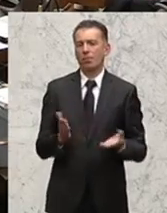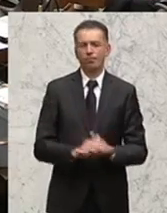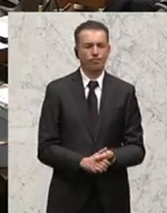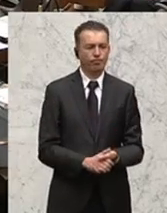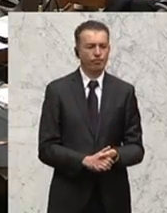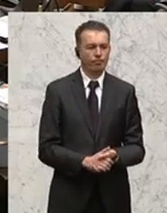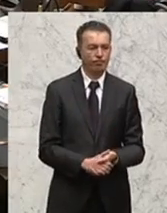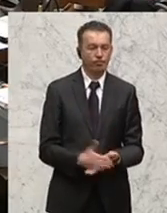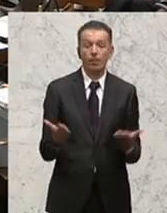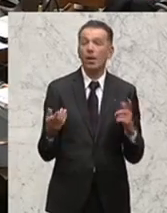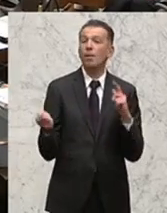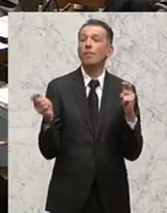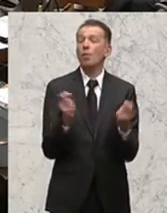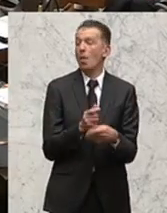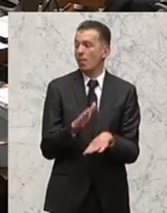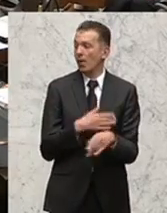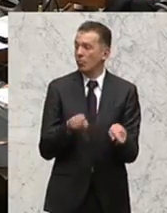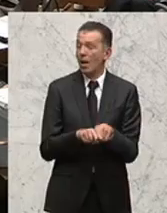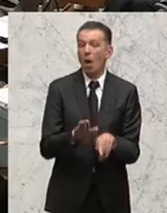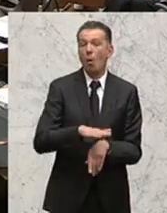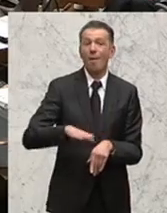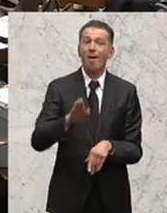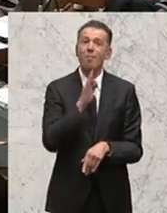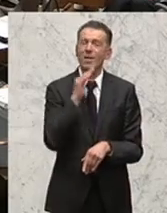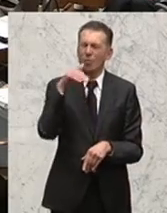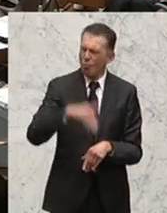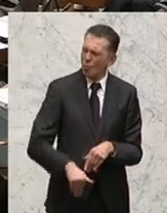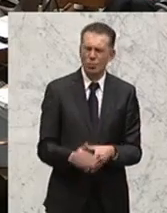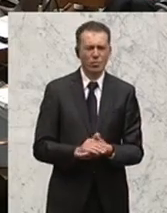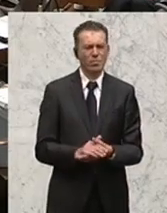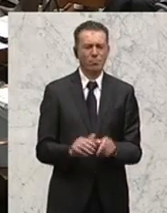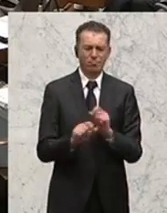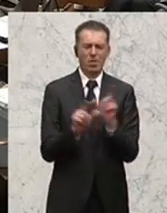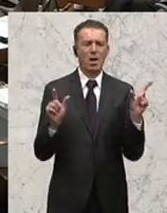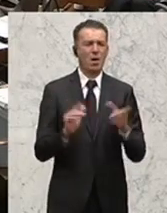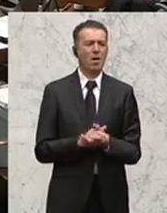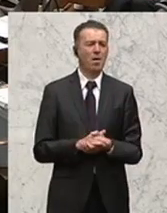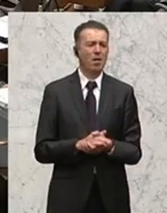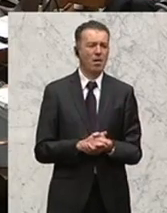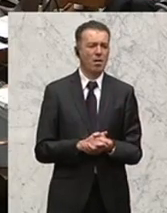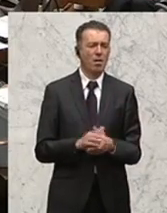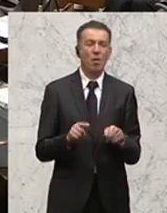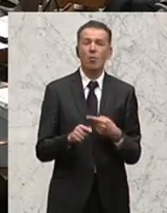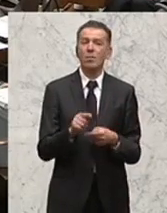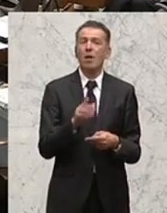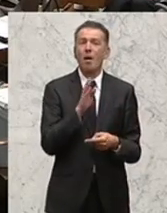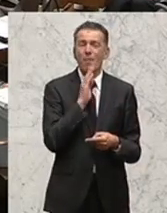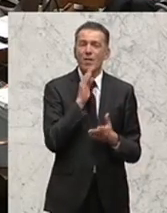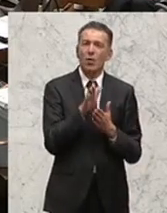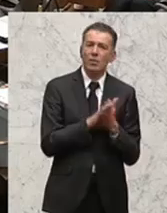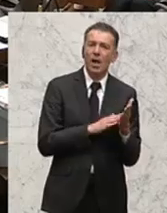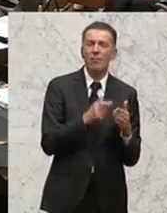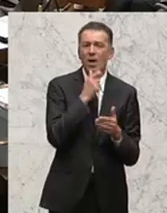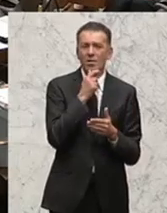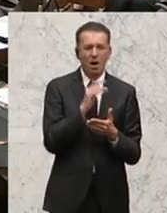den Reformen, die beispielsweise natürlich auch im Pensionsbereich kommen müssen, überhaupt keine Frage. Unser faktisches Pensionsantrittsalter